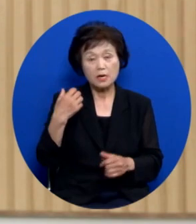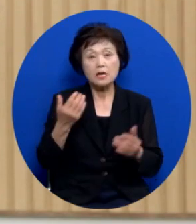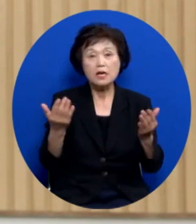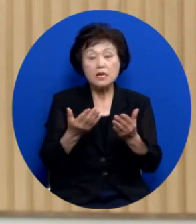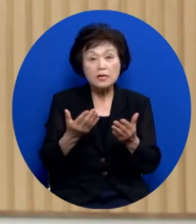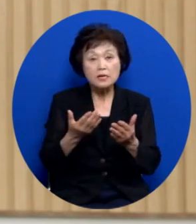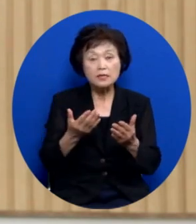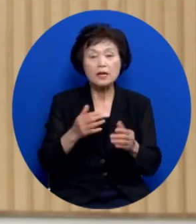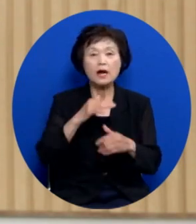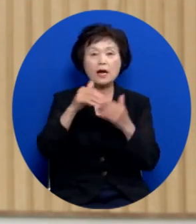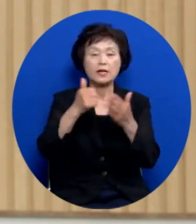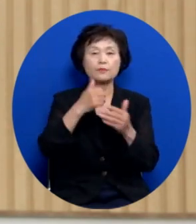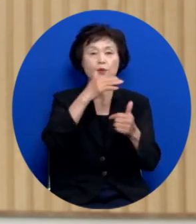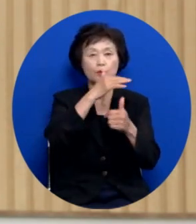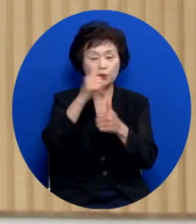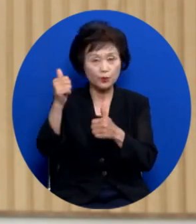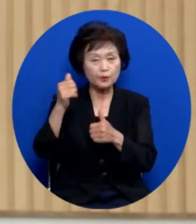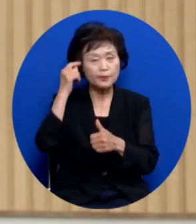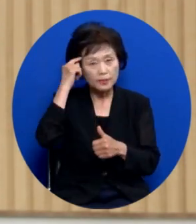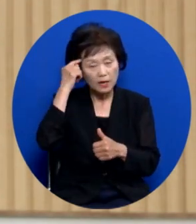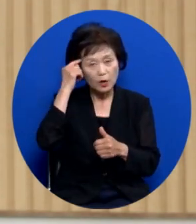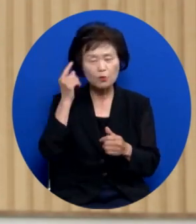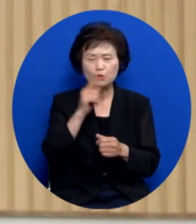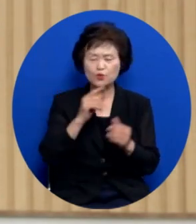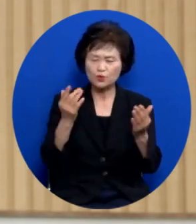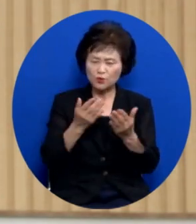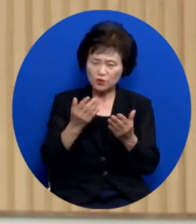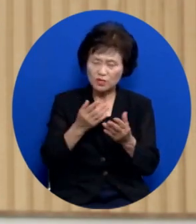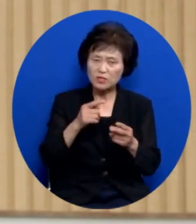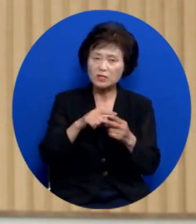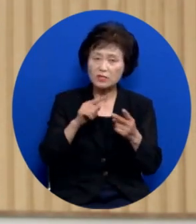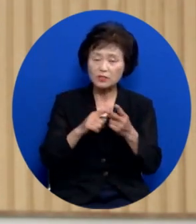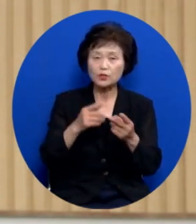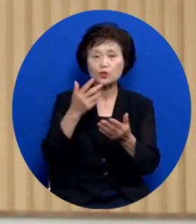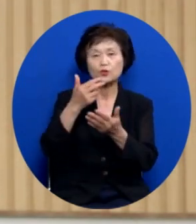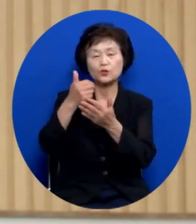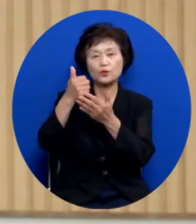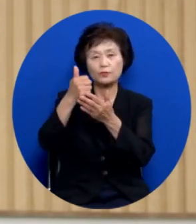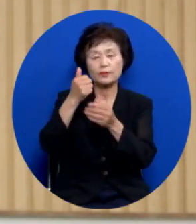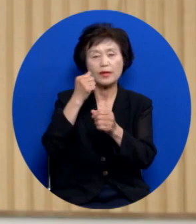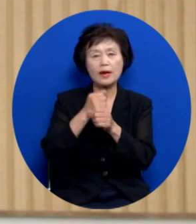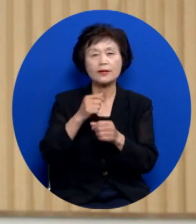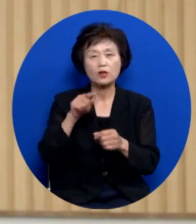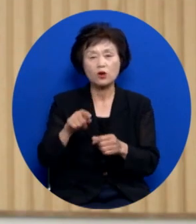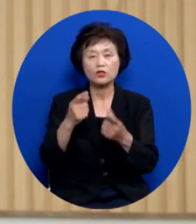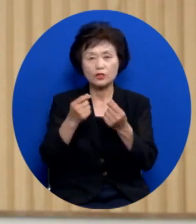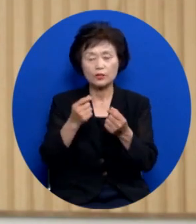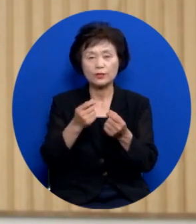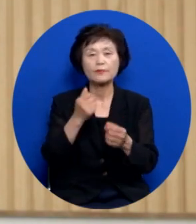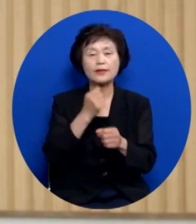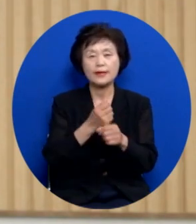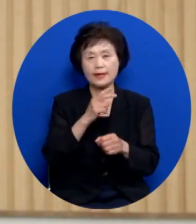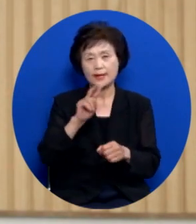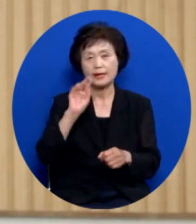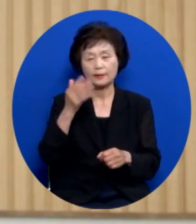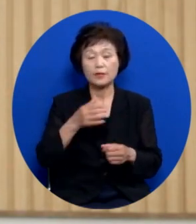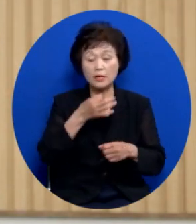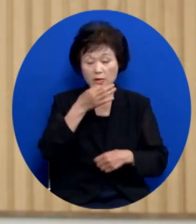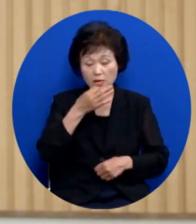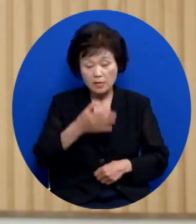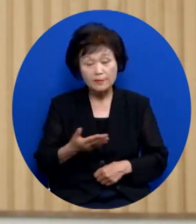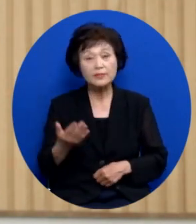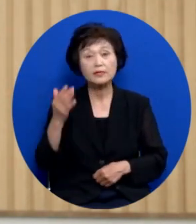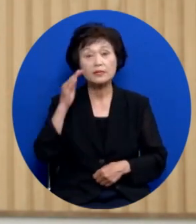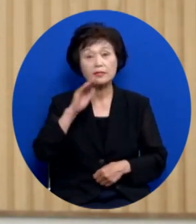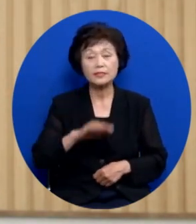이해하고 무슨 일을 하든지 마음을 다하여 주께 하듯 해야 할 사람들입니다. 힘들고 지치지만